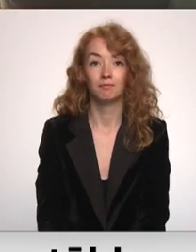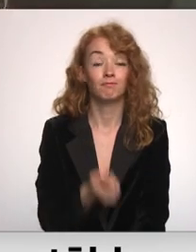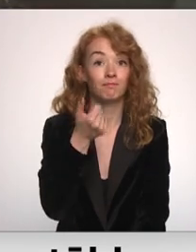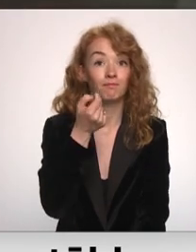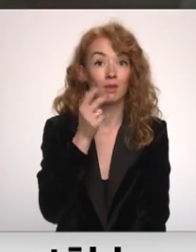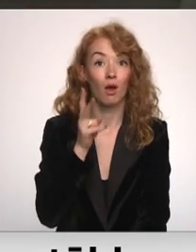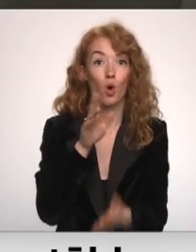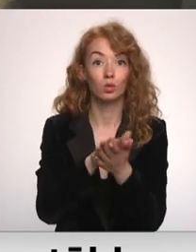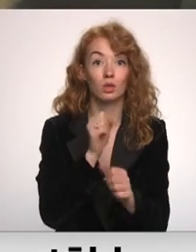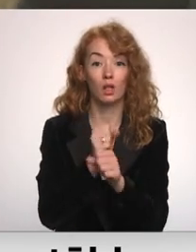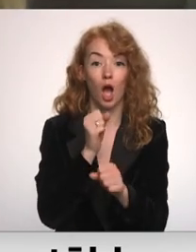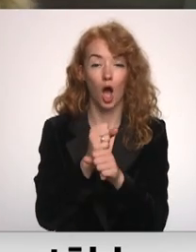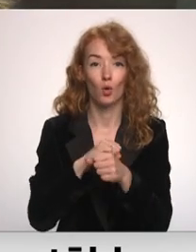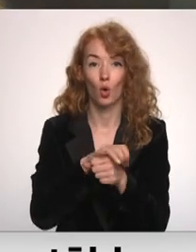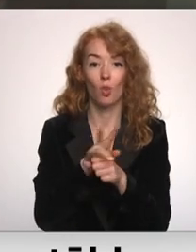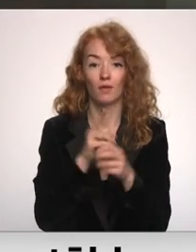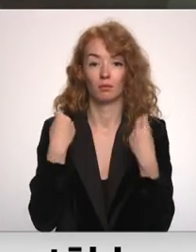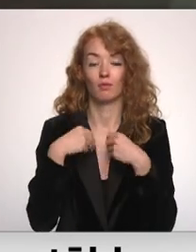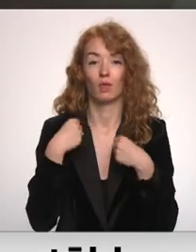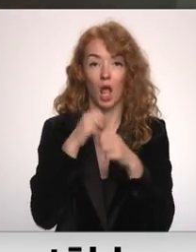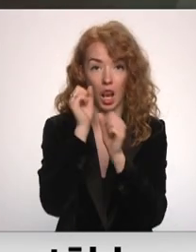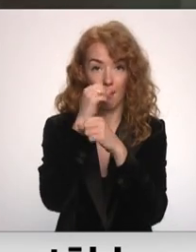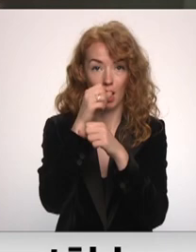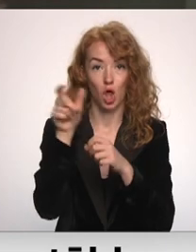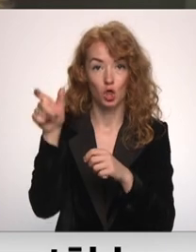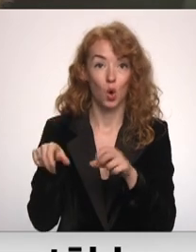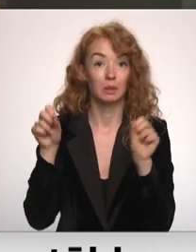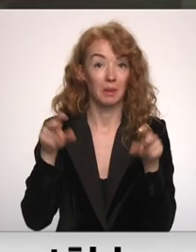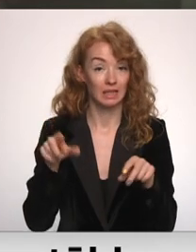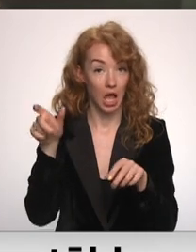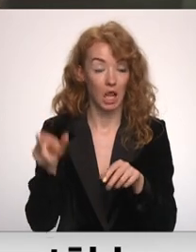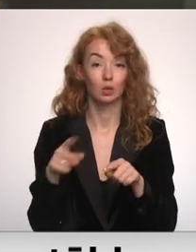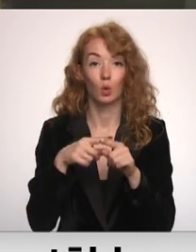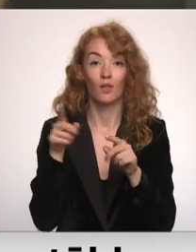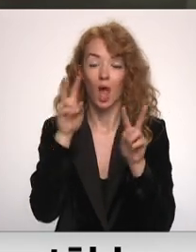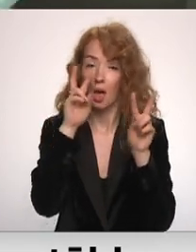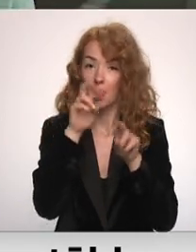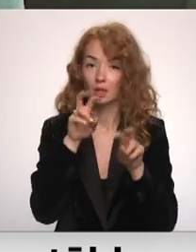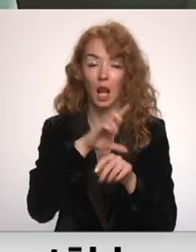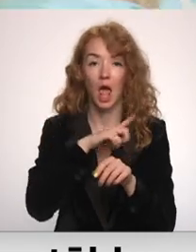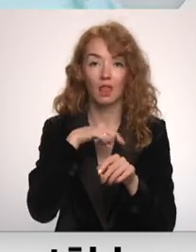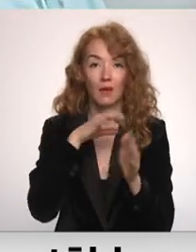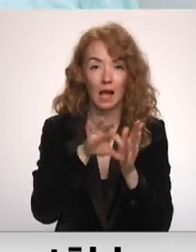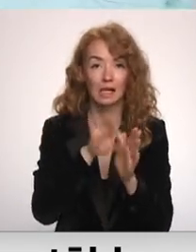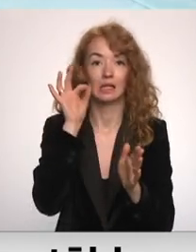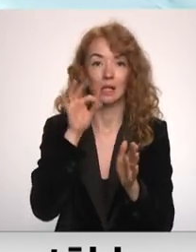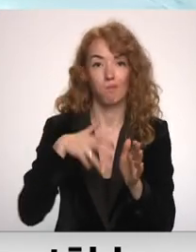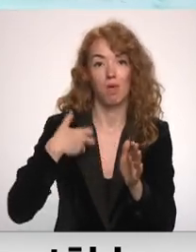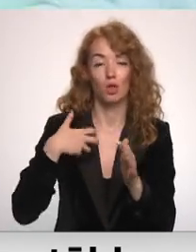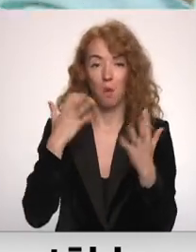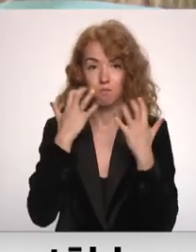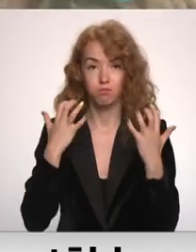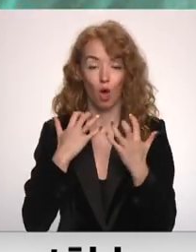Gandrīz kā uz darbu Covida nodaļā ģērbjas laboratorijas speciāliste, kura analizē Latvijā paņemtos pērtiķu baku